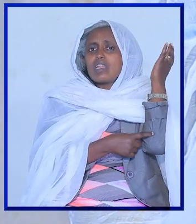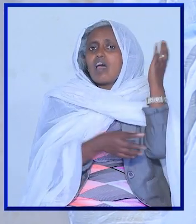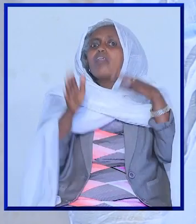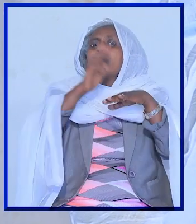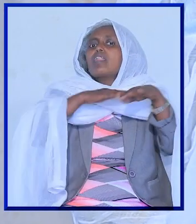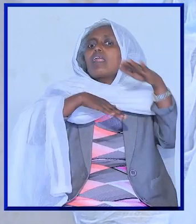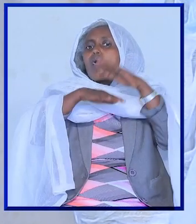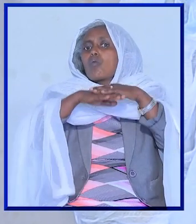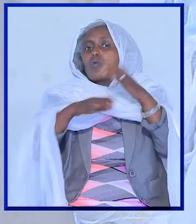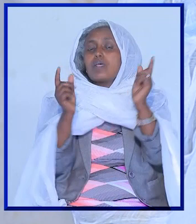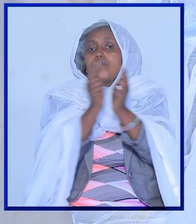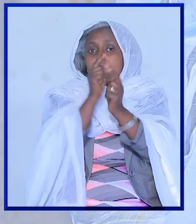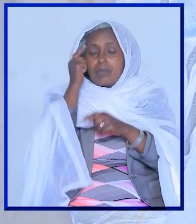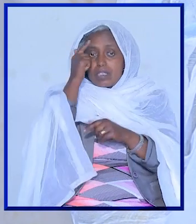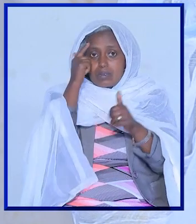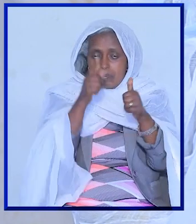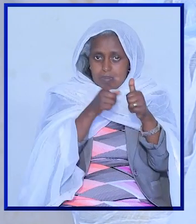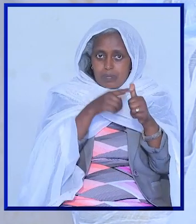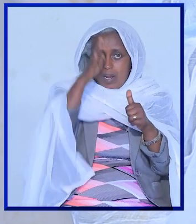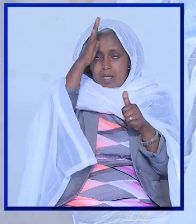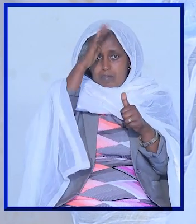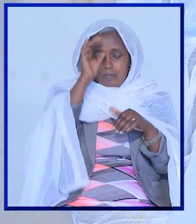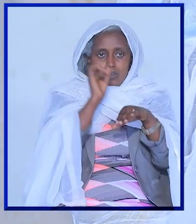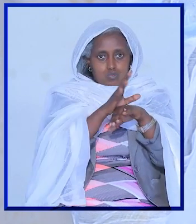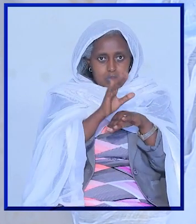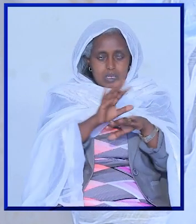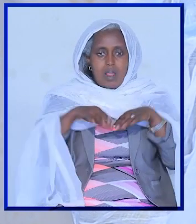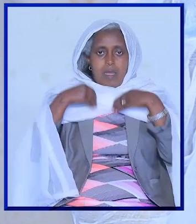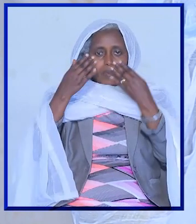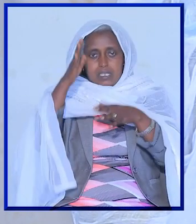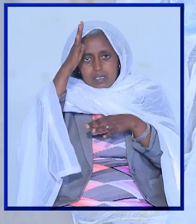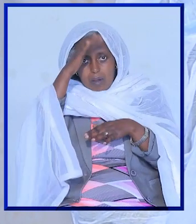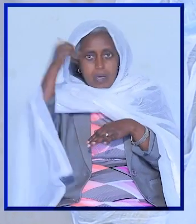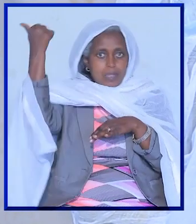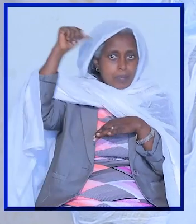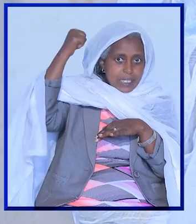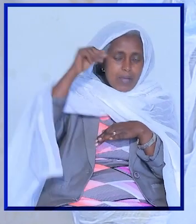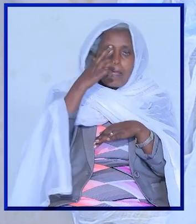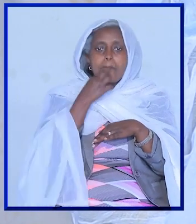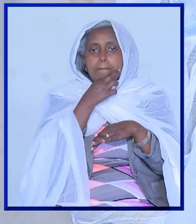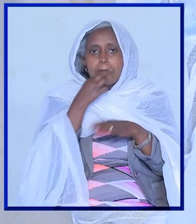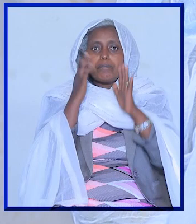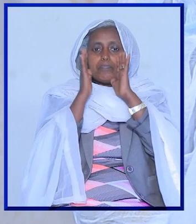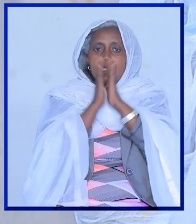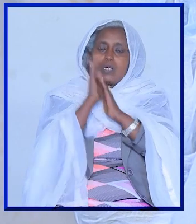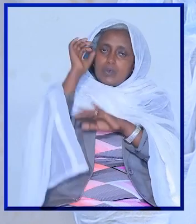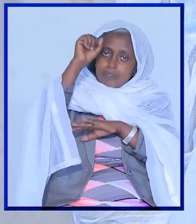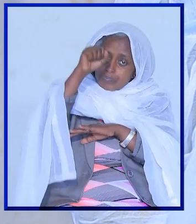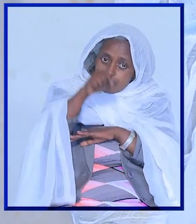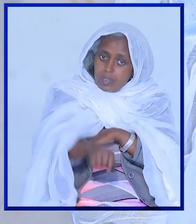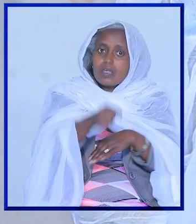እንደሚገጥማት አስባ በመጀመሪያ በአባቶች ምክር፣ በንስሐ አባት፣ በጸበል፣ በጾም፣ በጸሎት፣